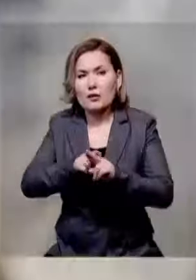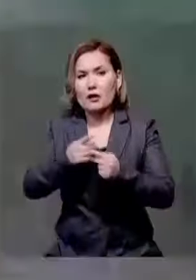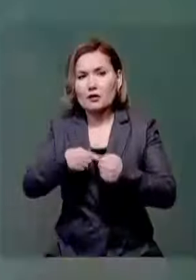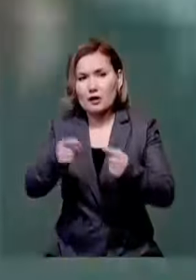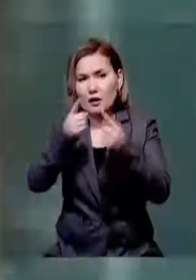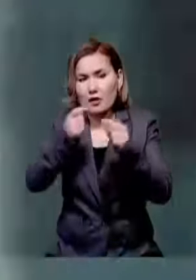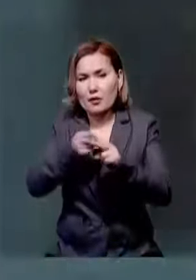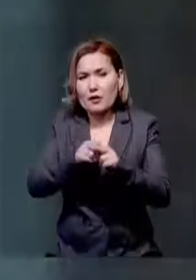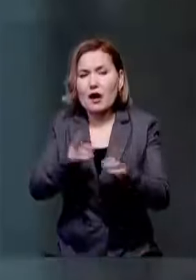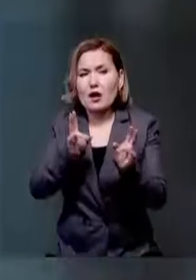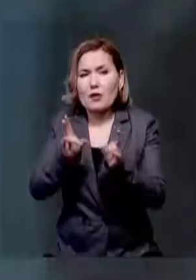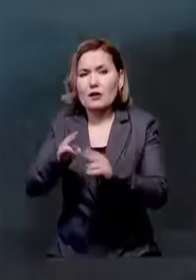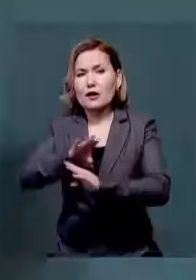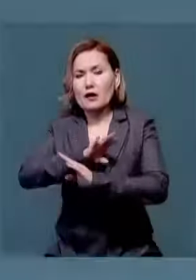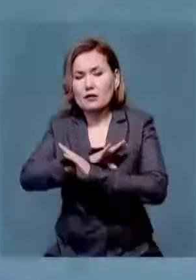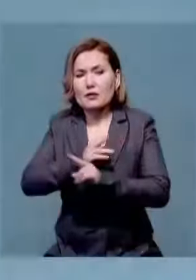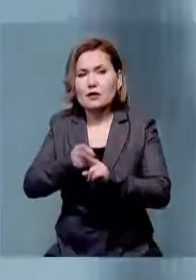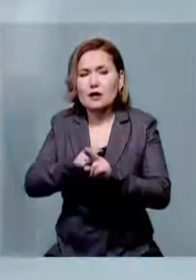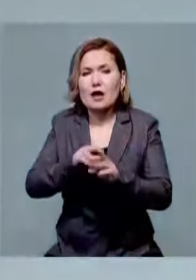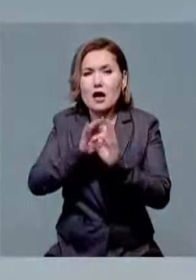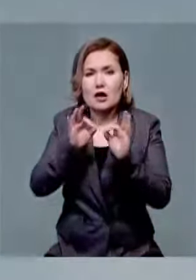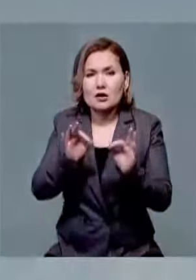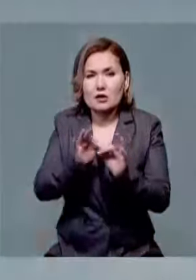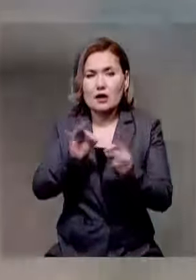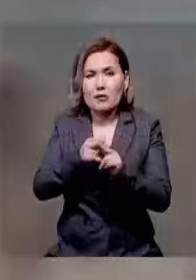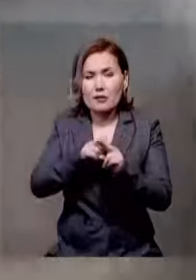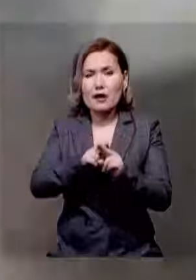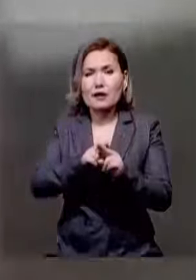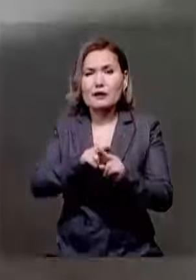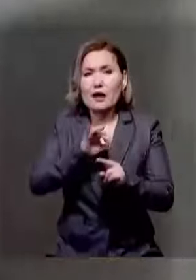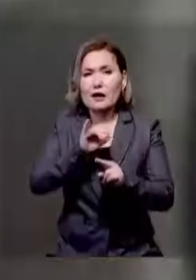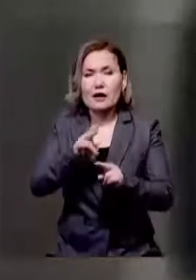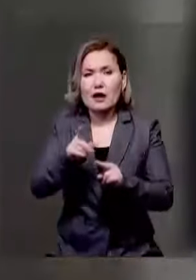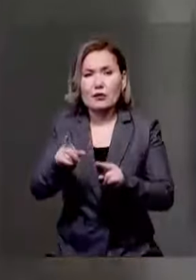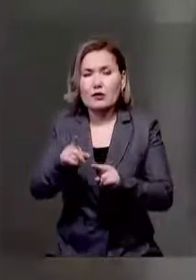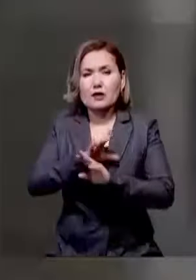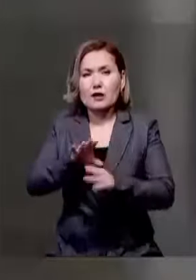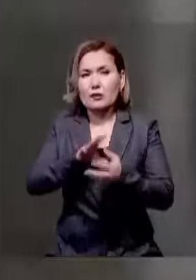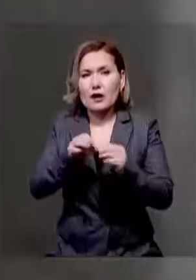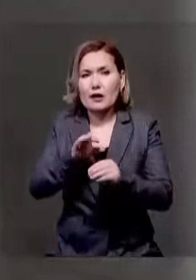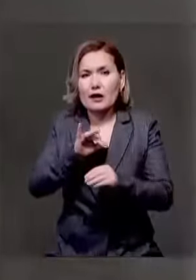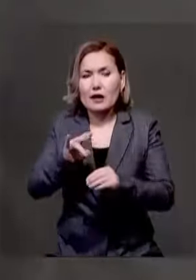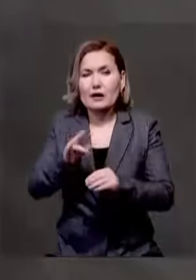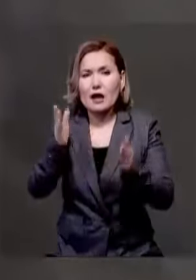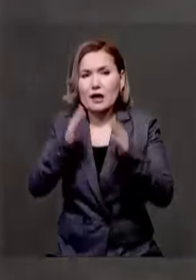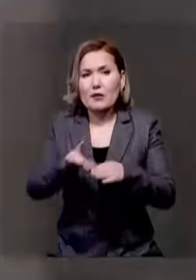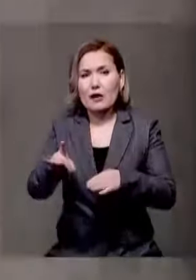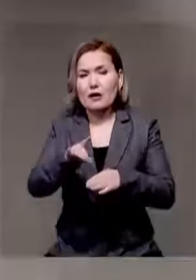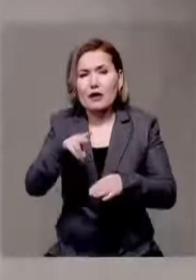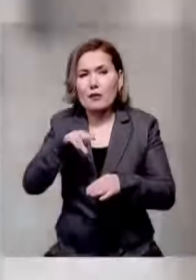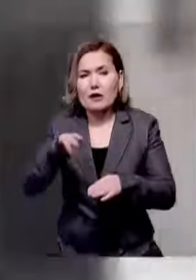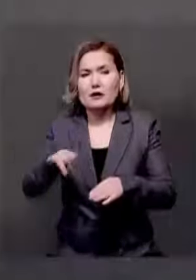өкілдерінің хабарлауынша, опат болғандардың ешқайсысы Иран азаматы емес. Айта кетсек, бір күн бұрын Иран Ислам Республикасы